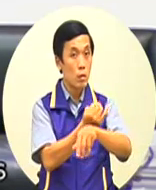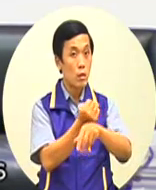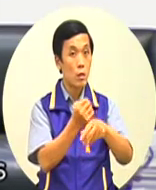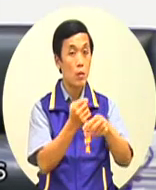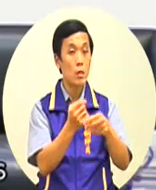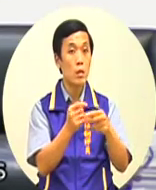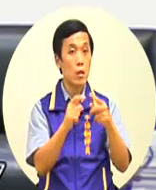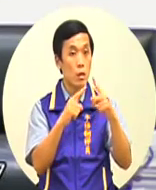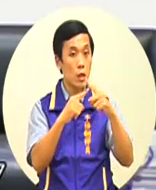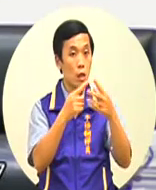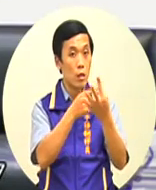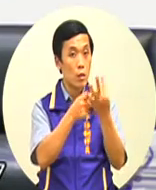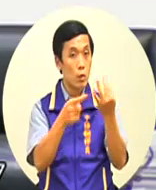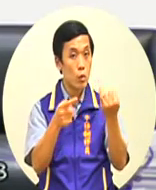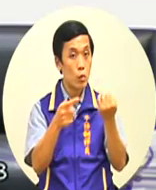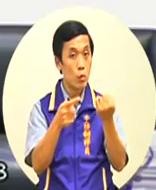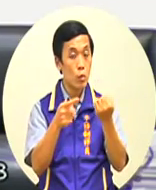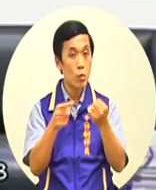料。